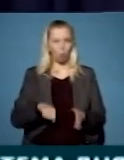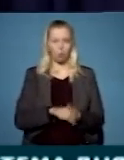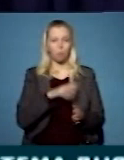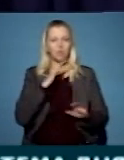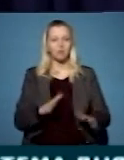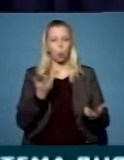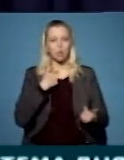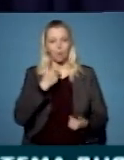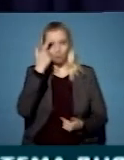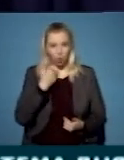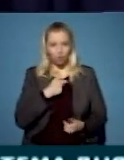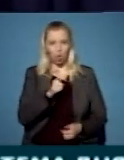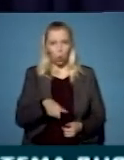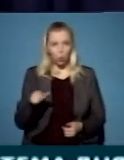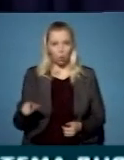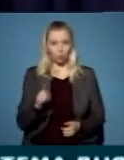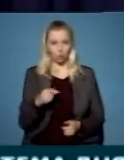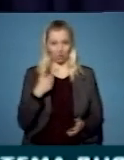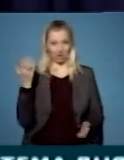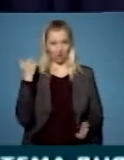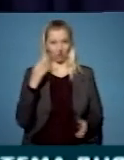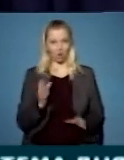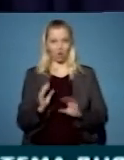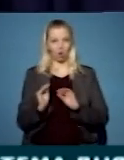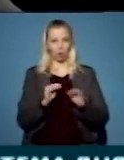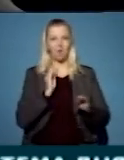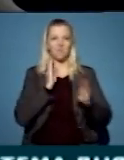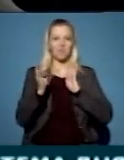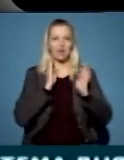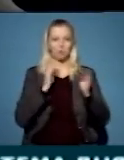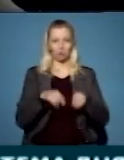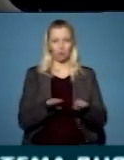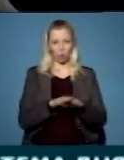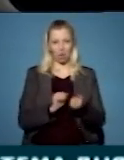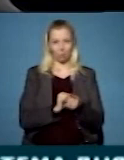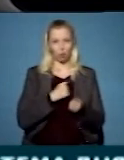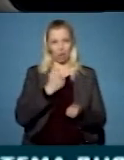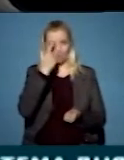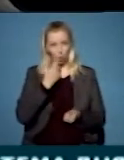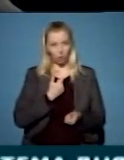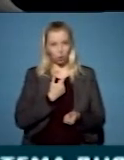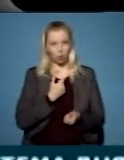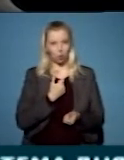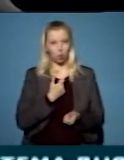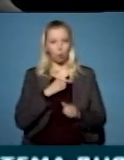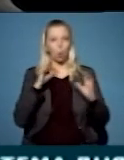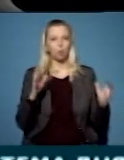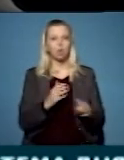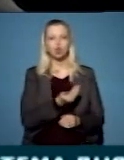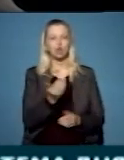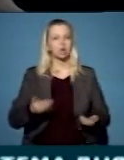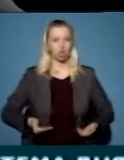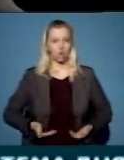випадків, коли нам повідомляють громадяни, от ми нещодавно розмістили в Фейсбуці такий подібний матеріал, що нам повідомили, ми вберегли чиєсь